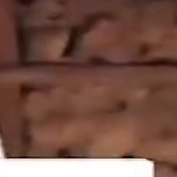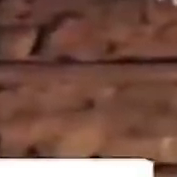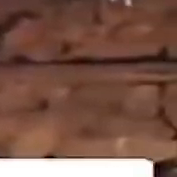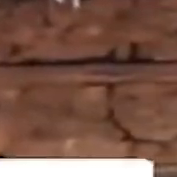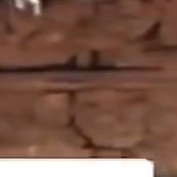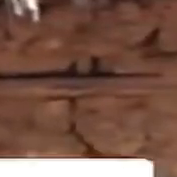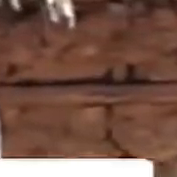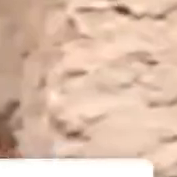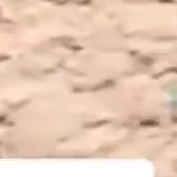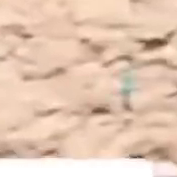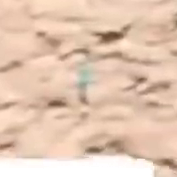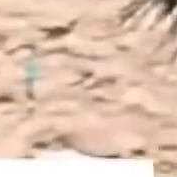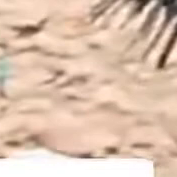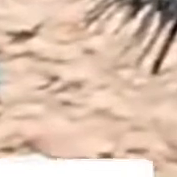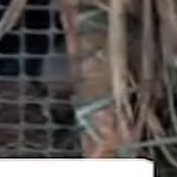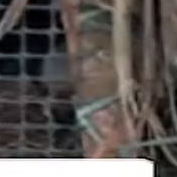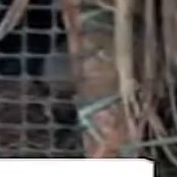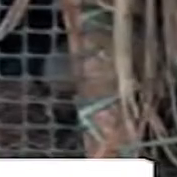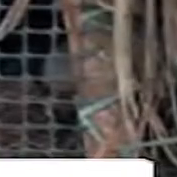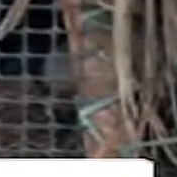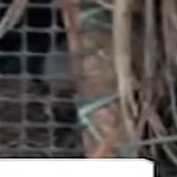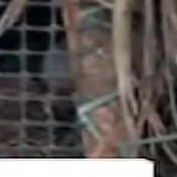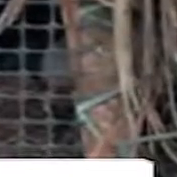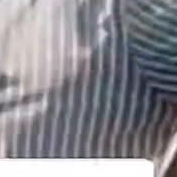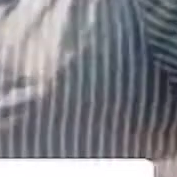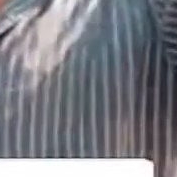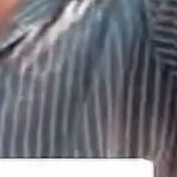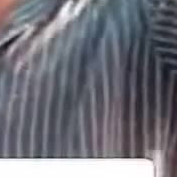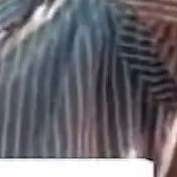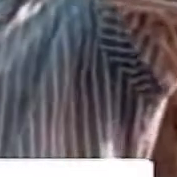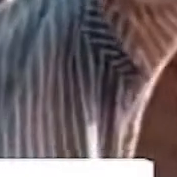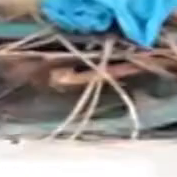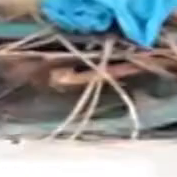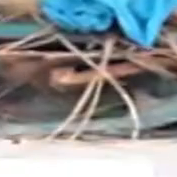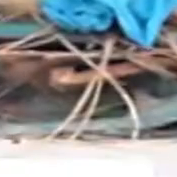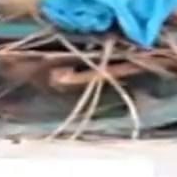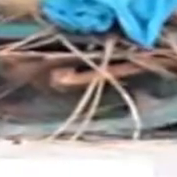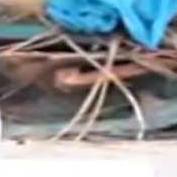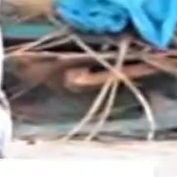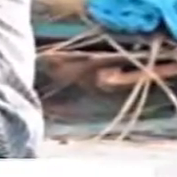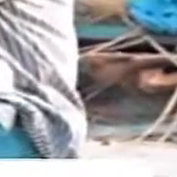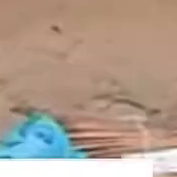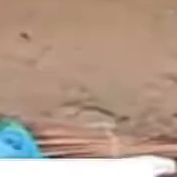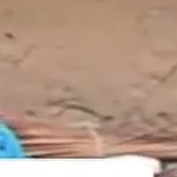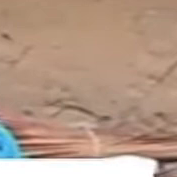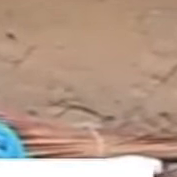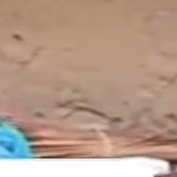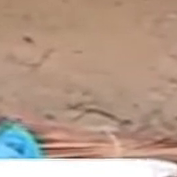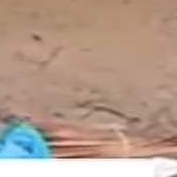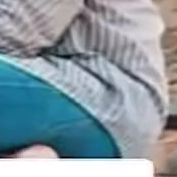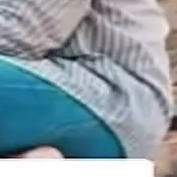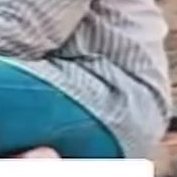Kuficha siri za ndoa yake. Binadamu tuko kamili, kila mtu tabia yake. Wala hao